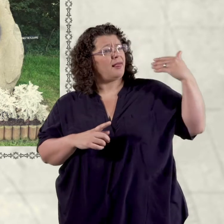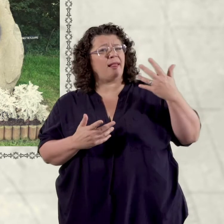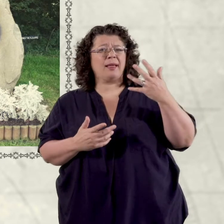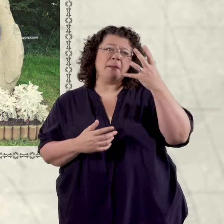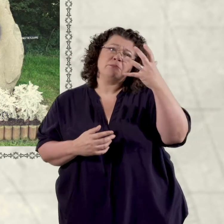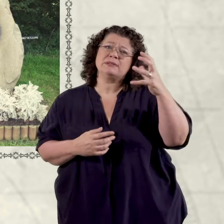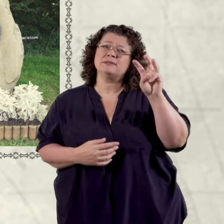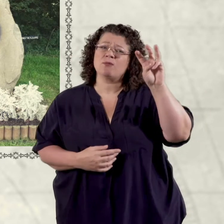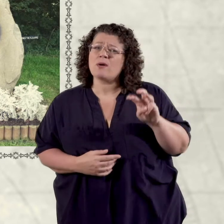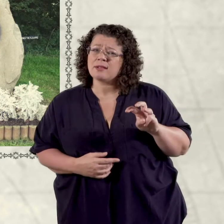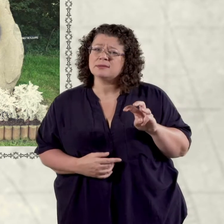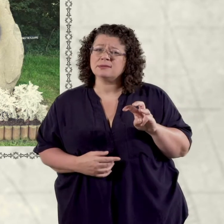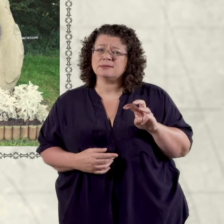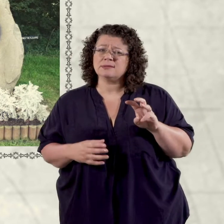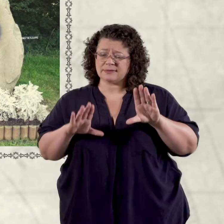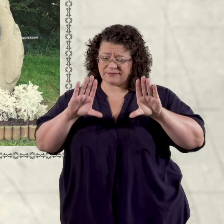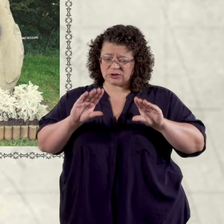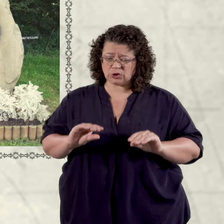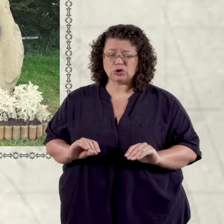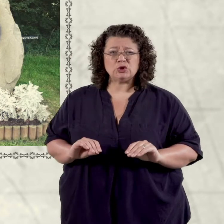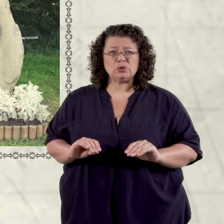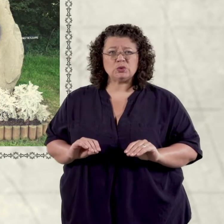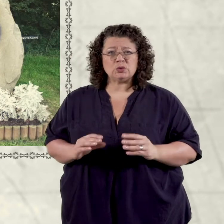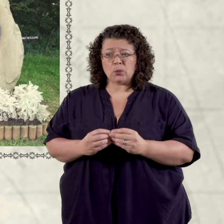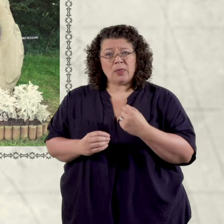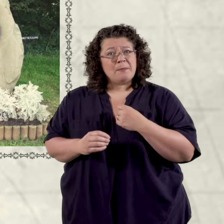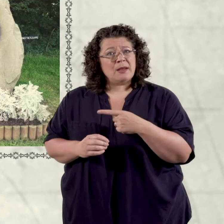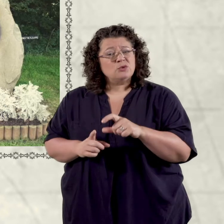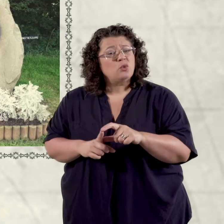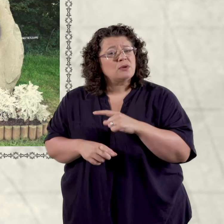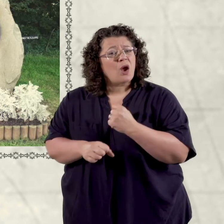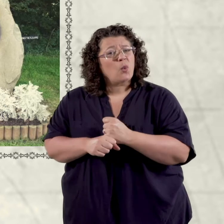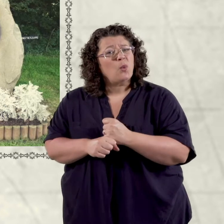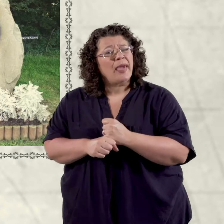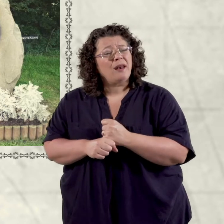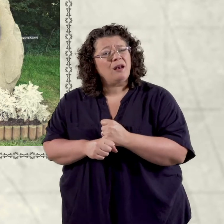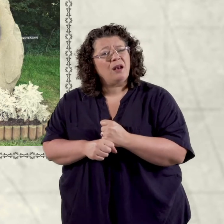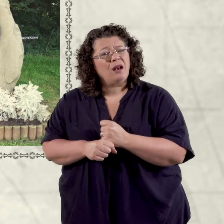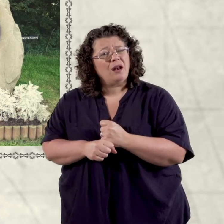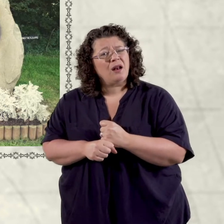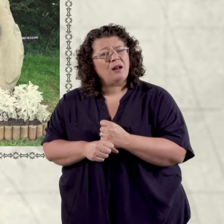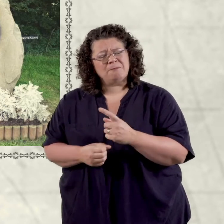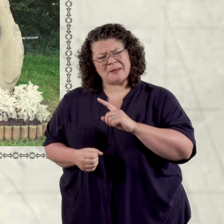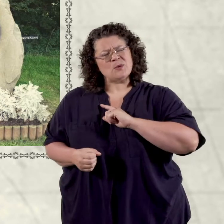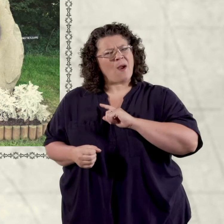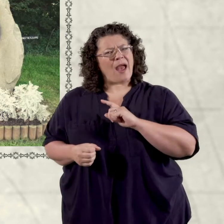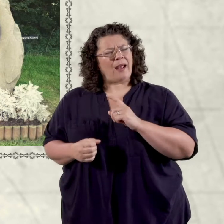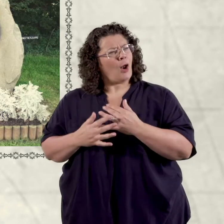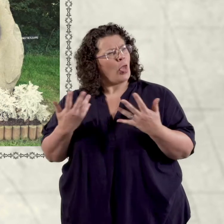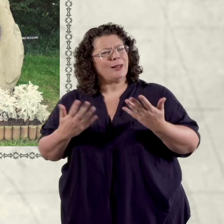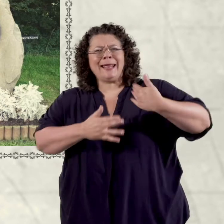Be sydd yn drist yw fod fy nghoeden deulu I, Tywysog Cymru, yn dod I ben gyda